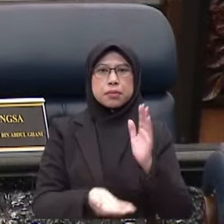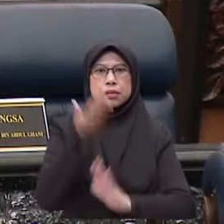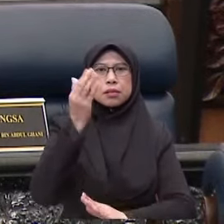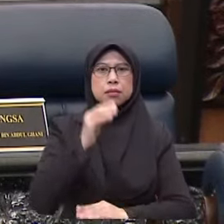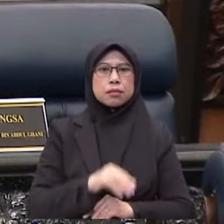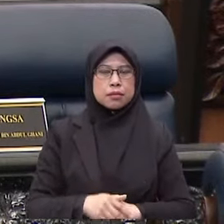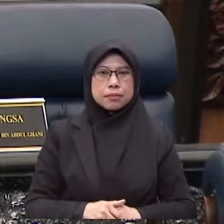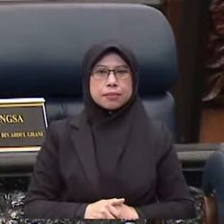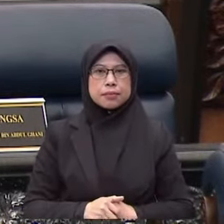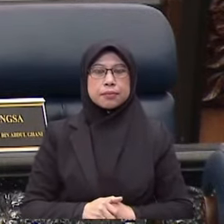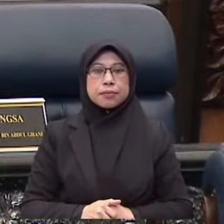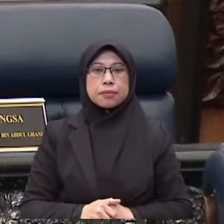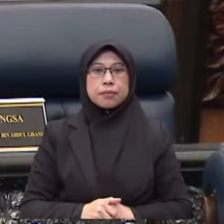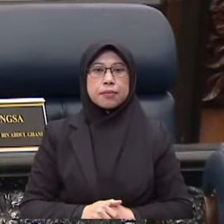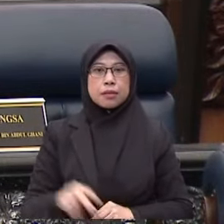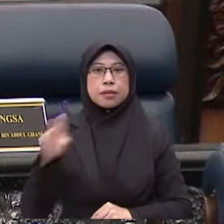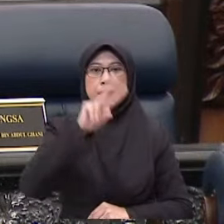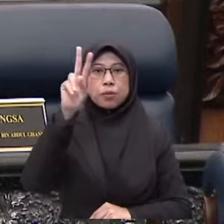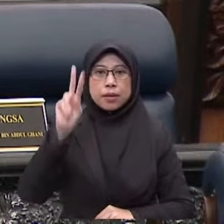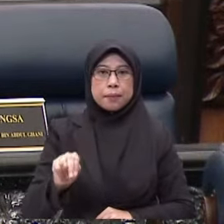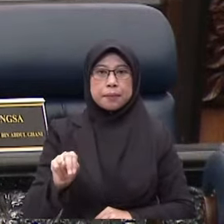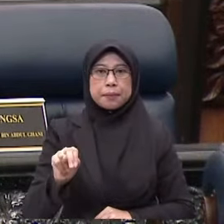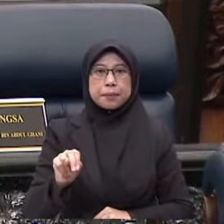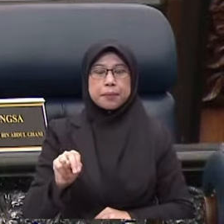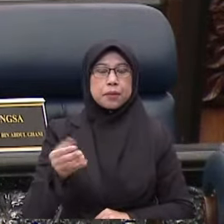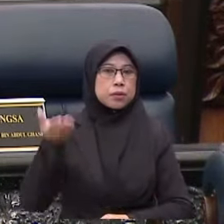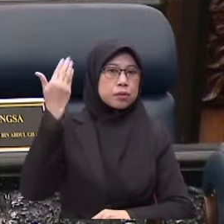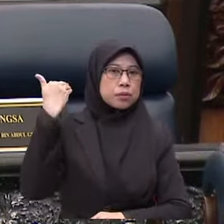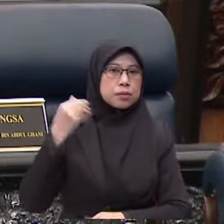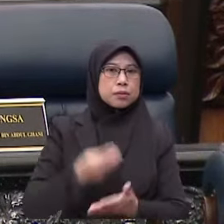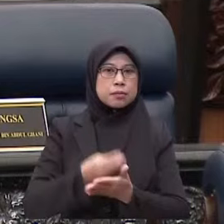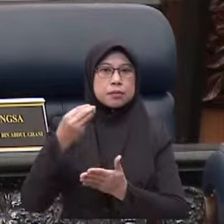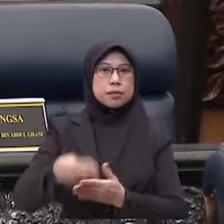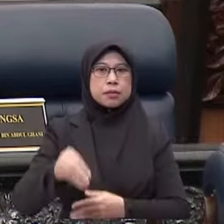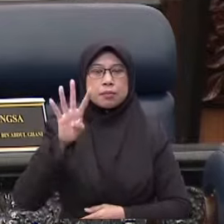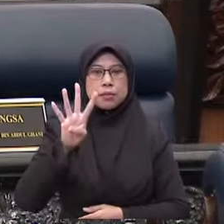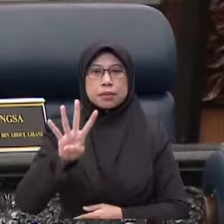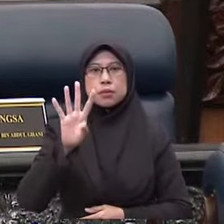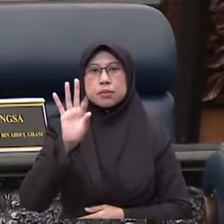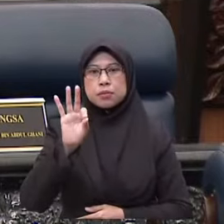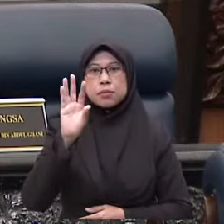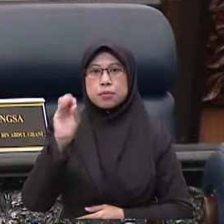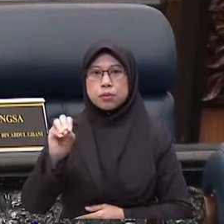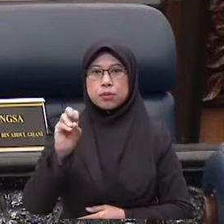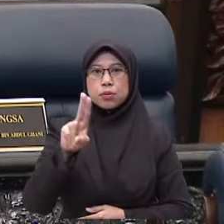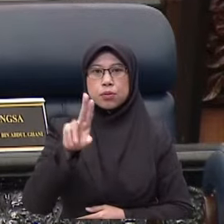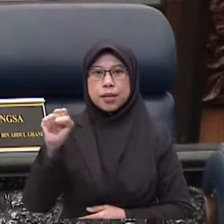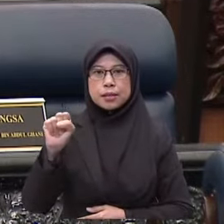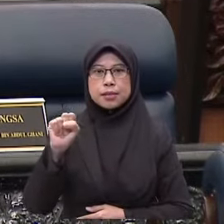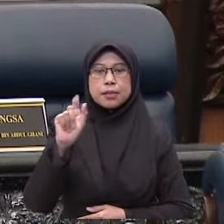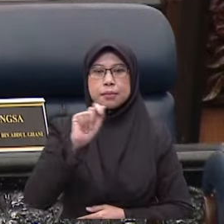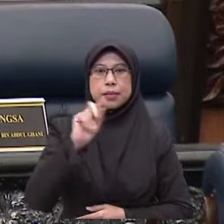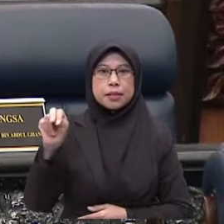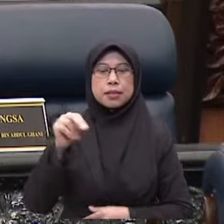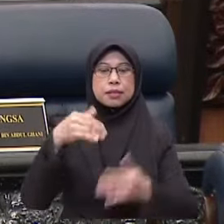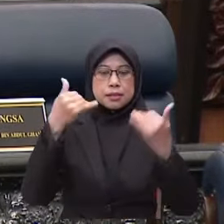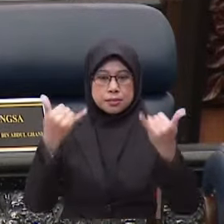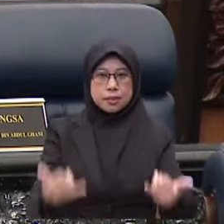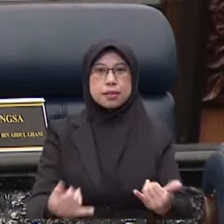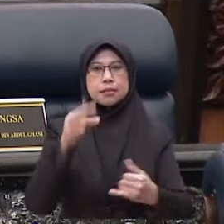52% kemudian di Vietnam dulu kita beli 490 us do peran